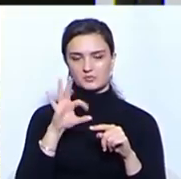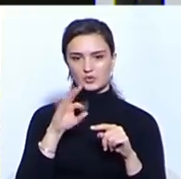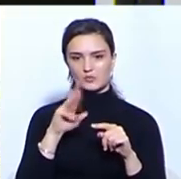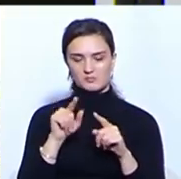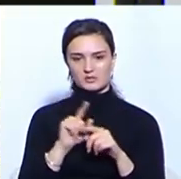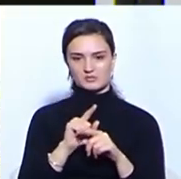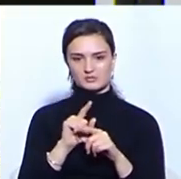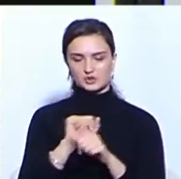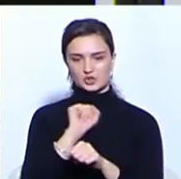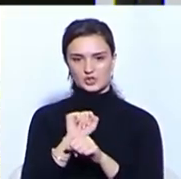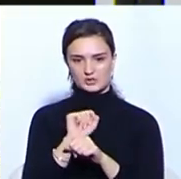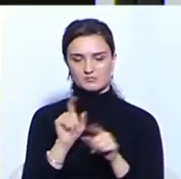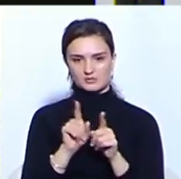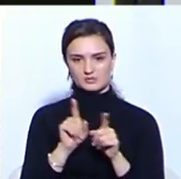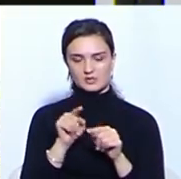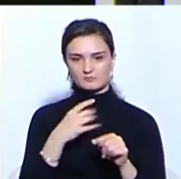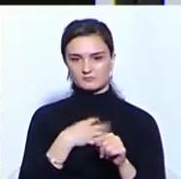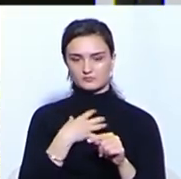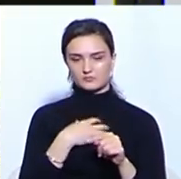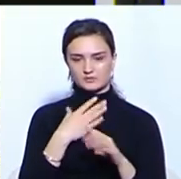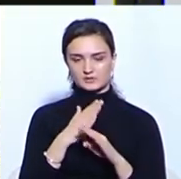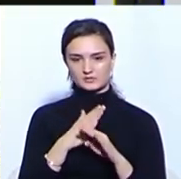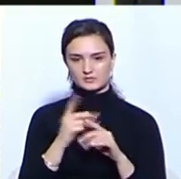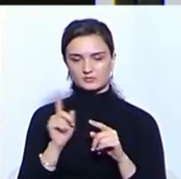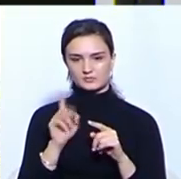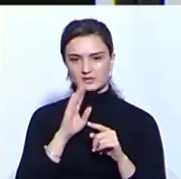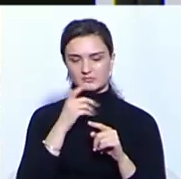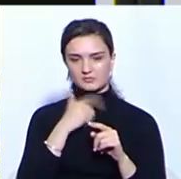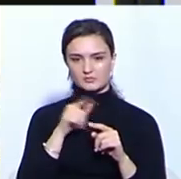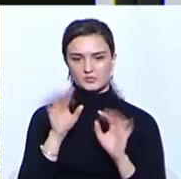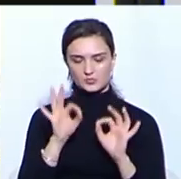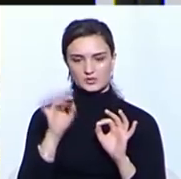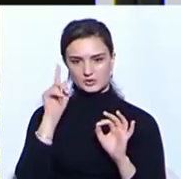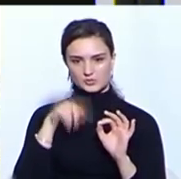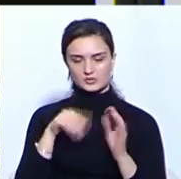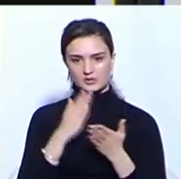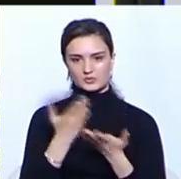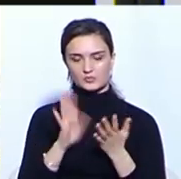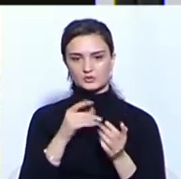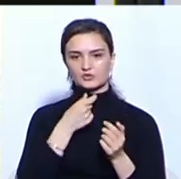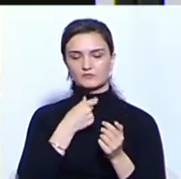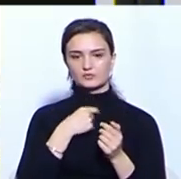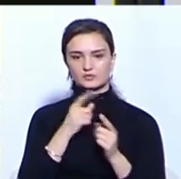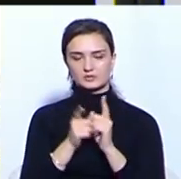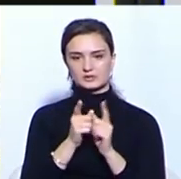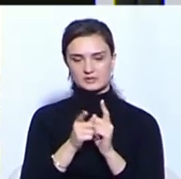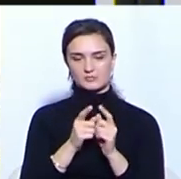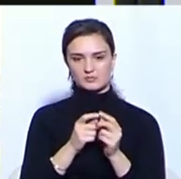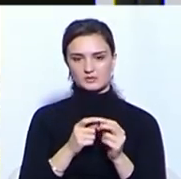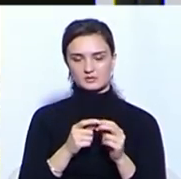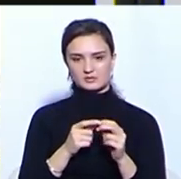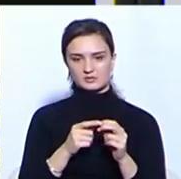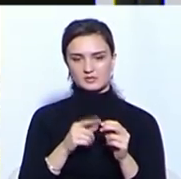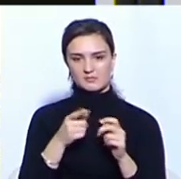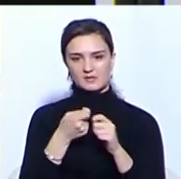დის შეჩერებაც. აქ მნიშვნელოვანი არის ის, რომ ქალბატონმა ზუსტად იცოდეს, არის თუ არა საშილოს ღრუს დეფორმაცია გამოწვეული